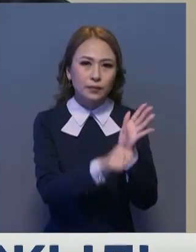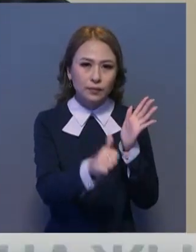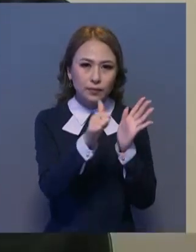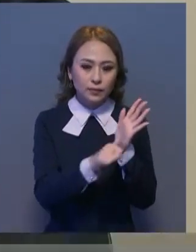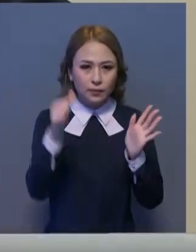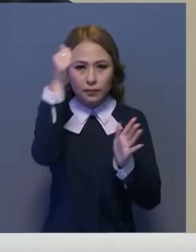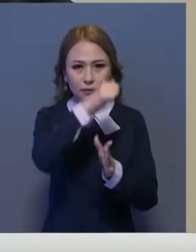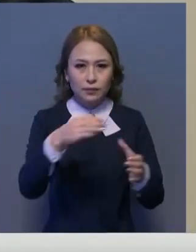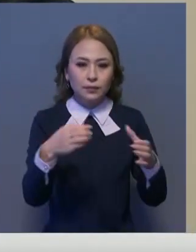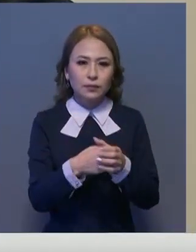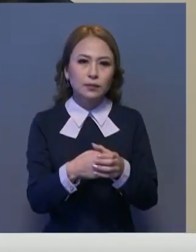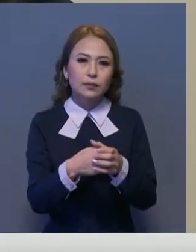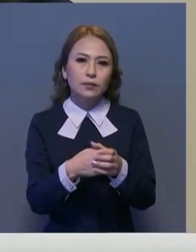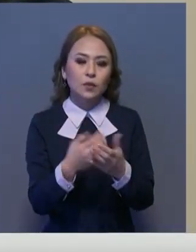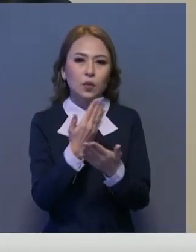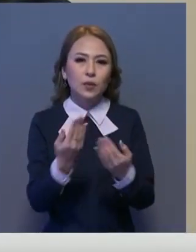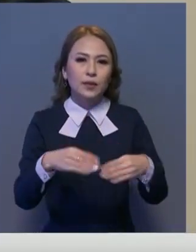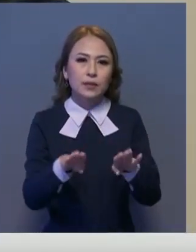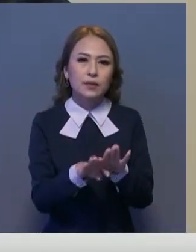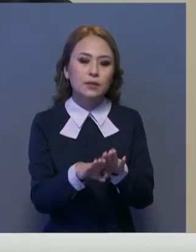есімде бар. Ол кезде